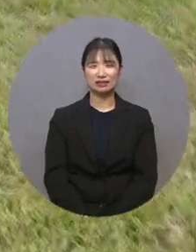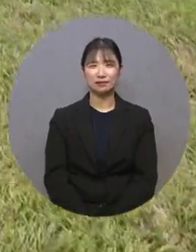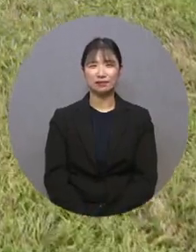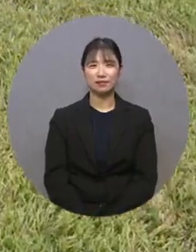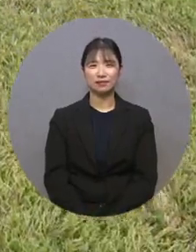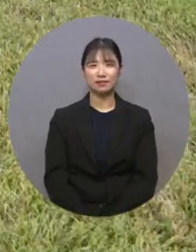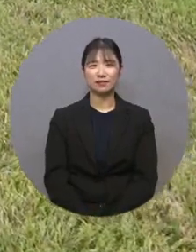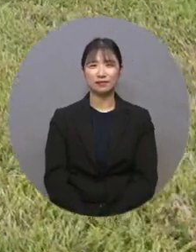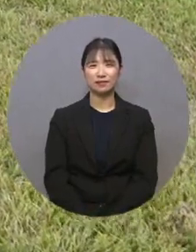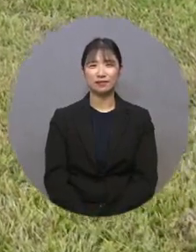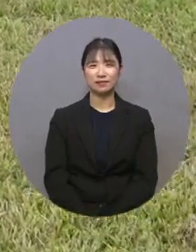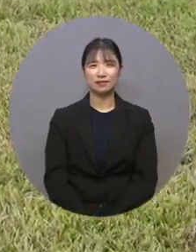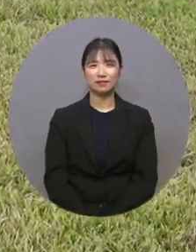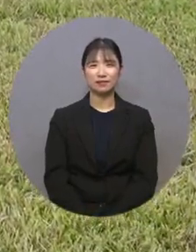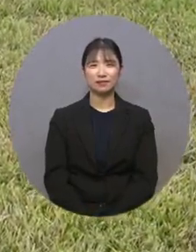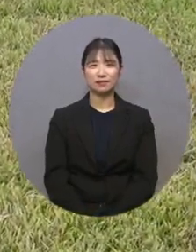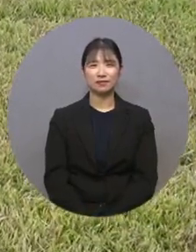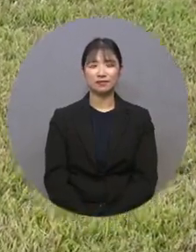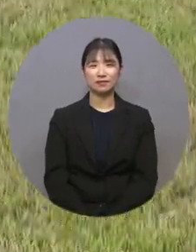와.